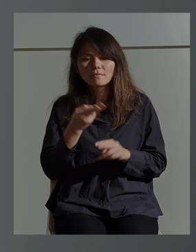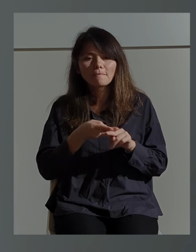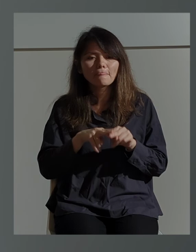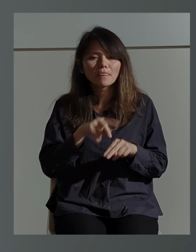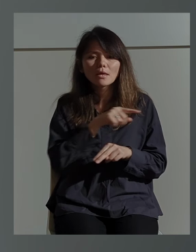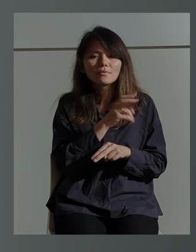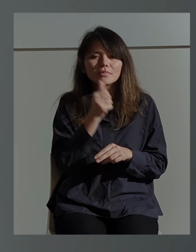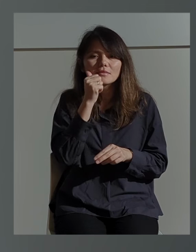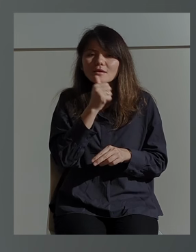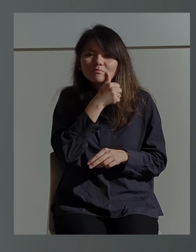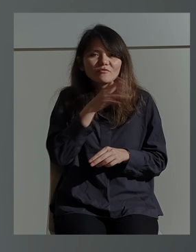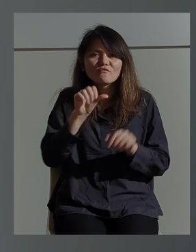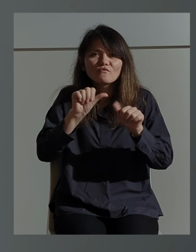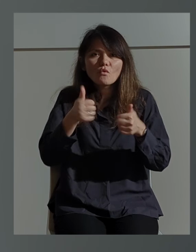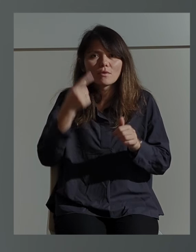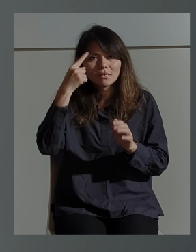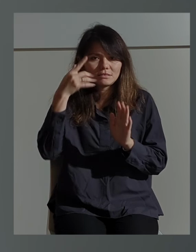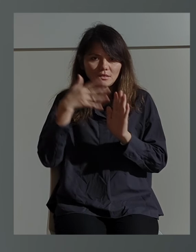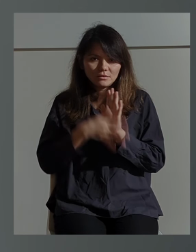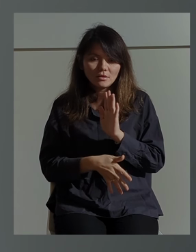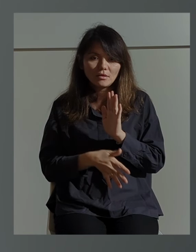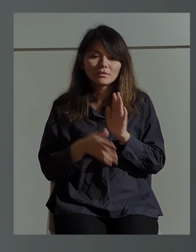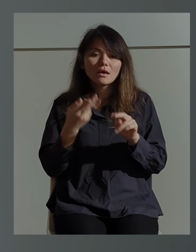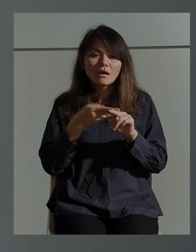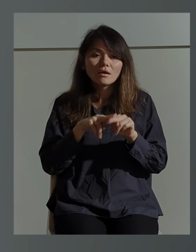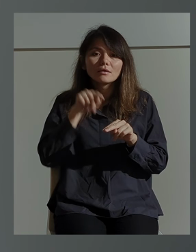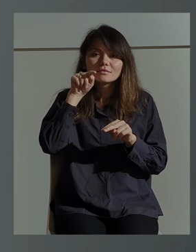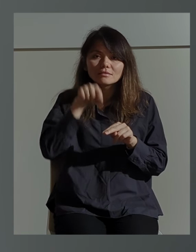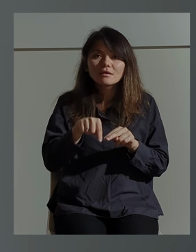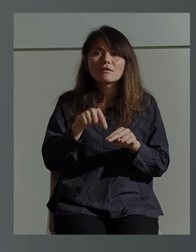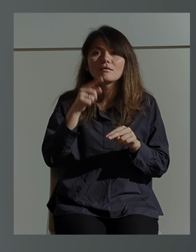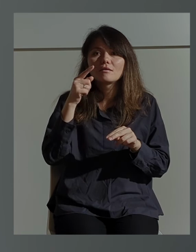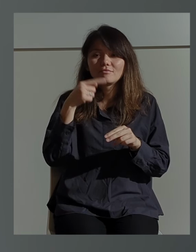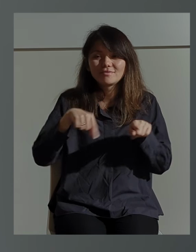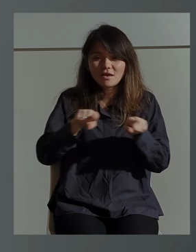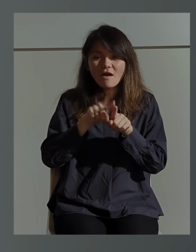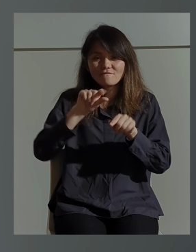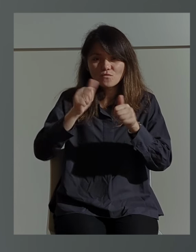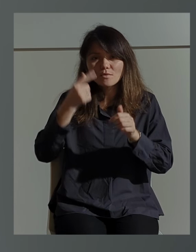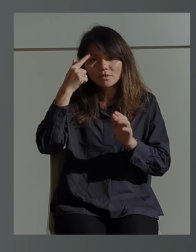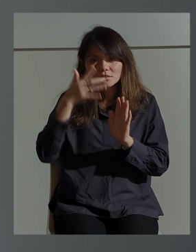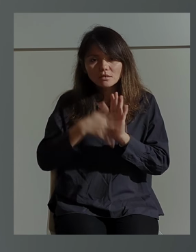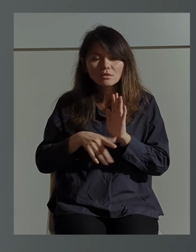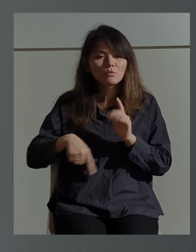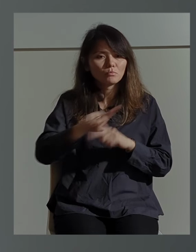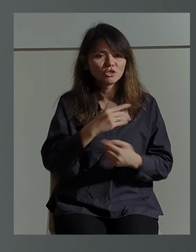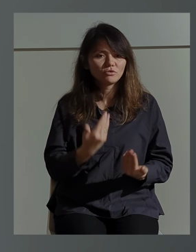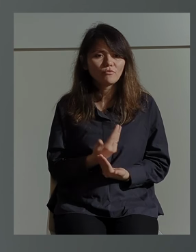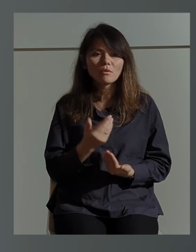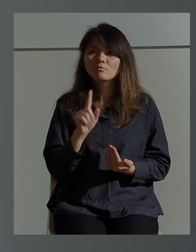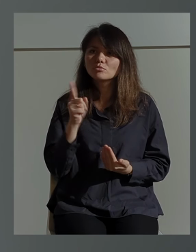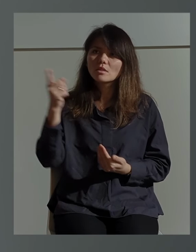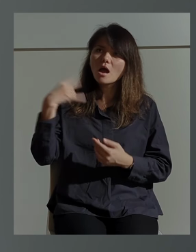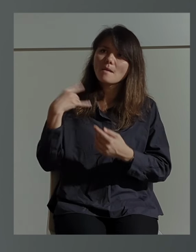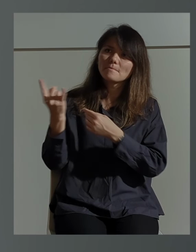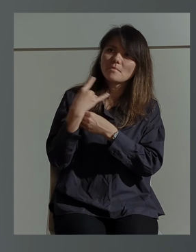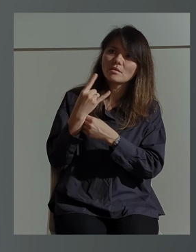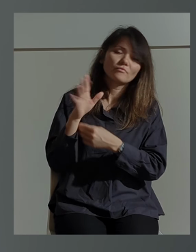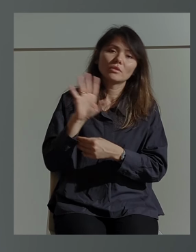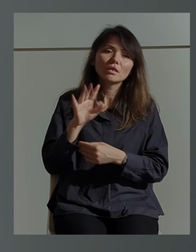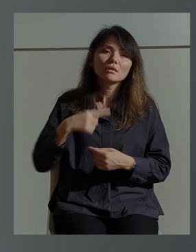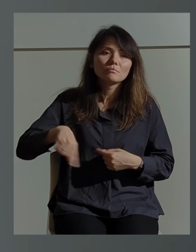сознания это та форма сознания та Матрица в которой мы живём Не потому что нас обманывают А потому что мы в другой